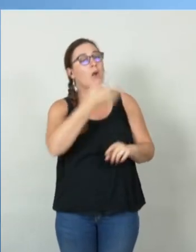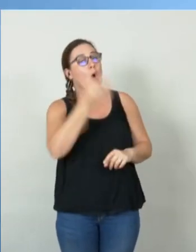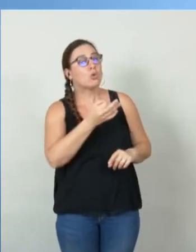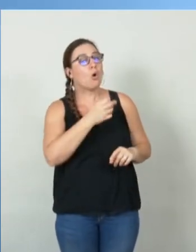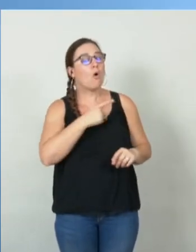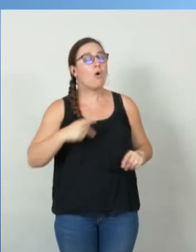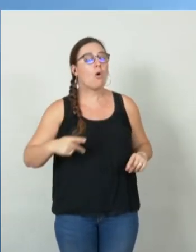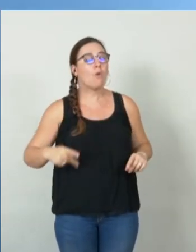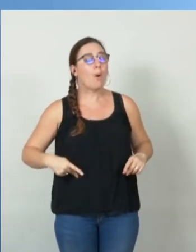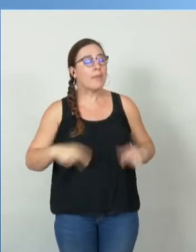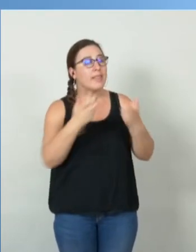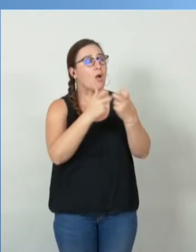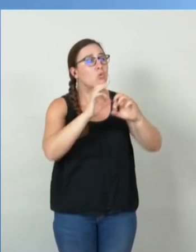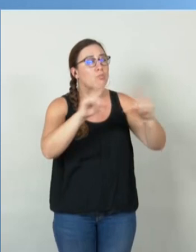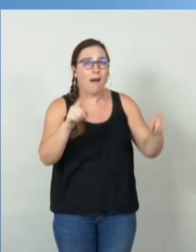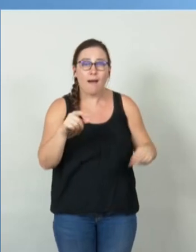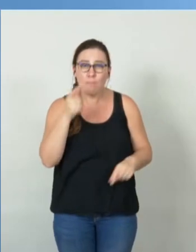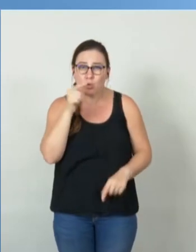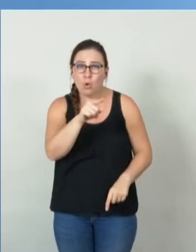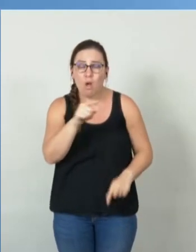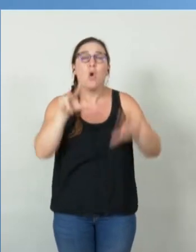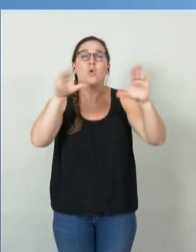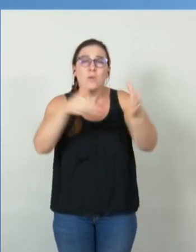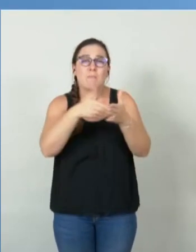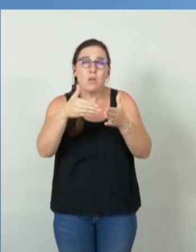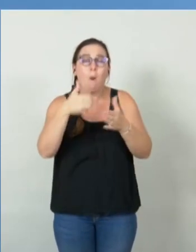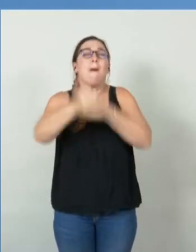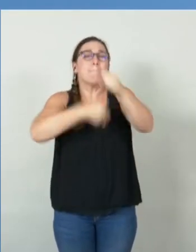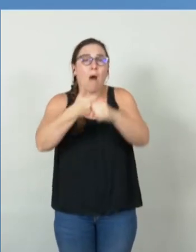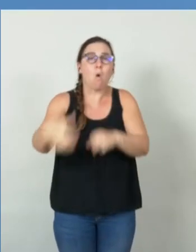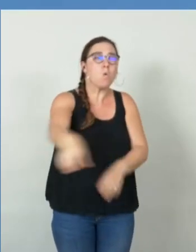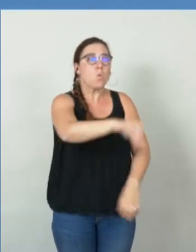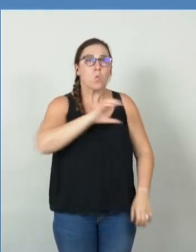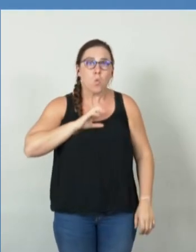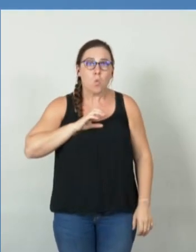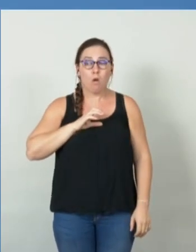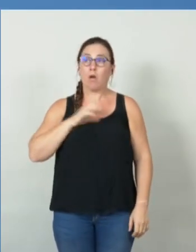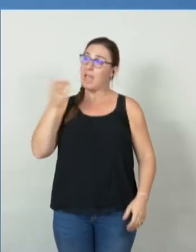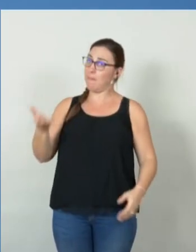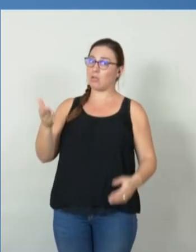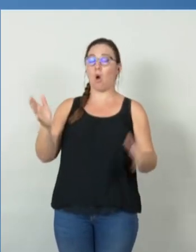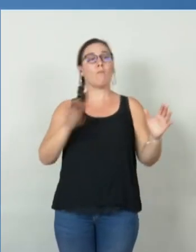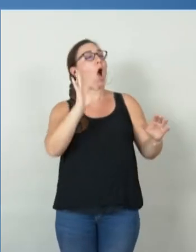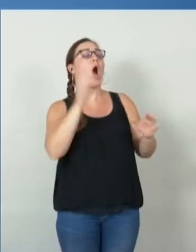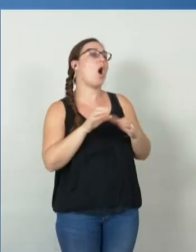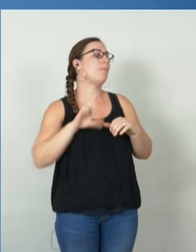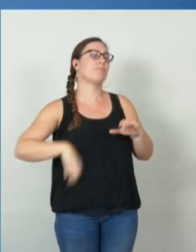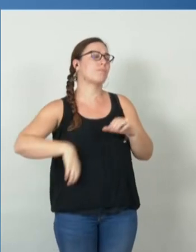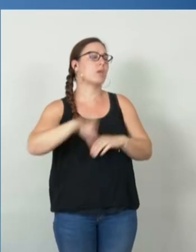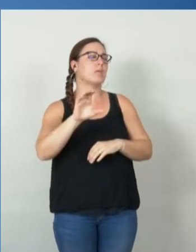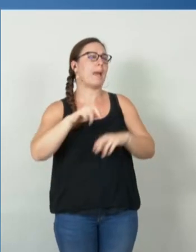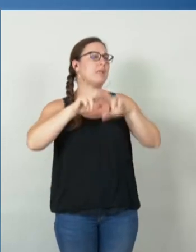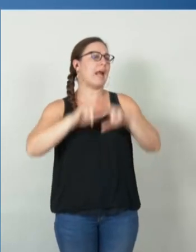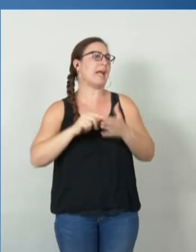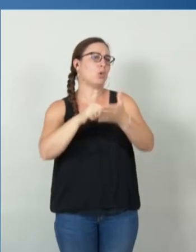monsieur fristo vous récupérez 8 millions d'impôts par an et là vous venez de me dire que du coup le capital restant dû a dû être augmenté de